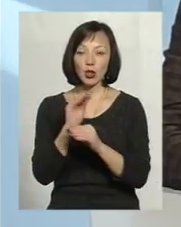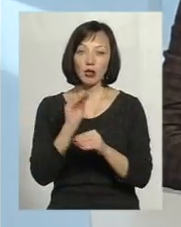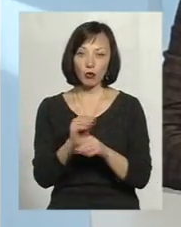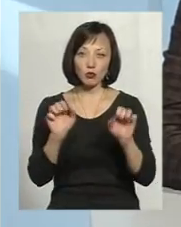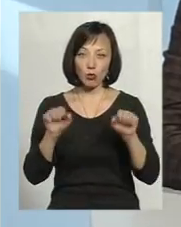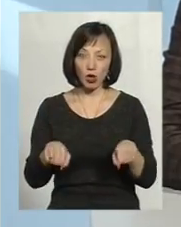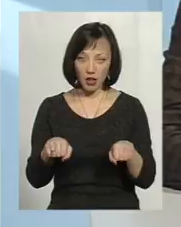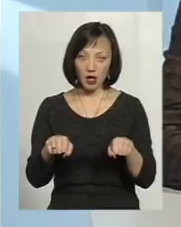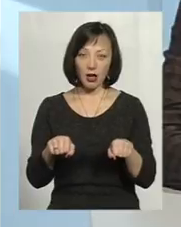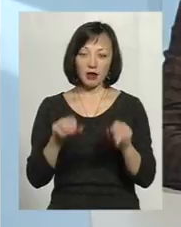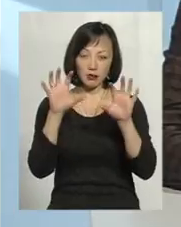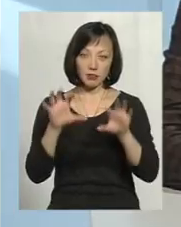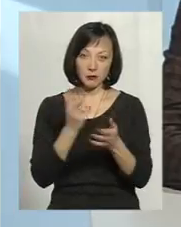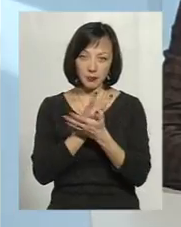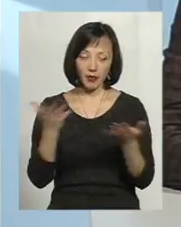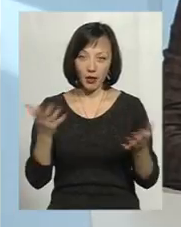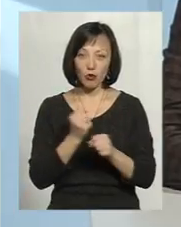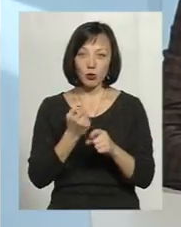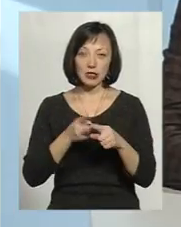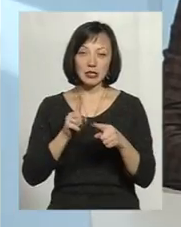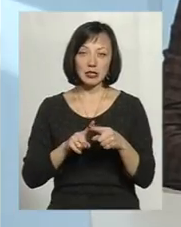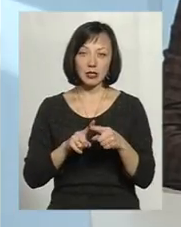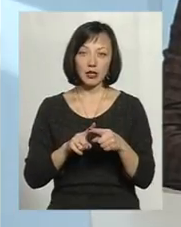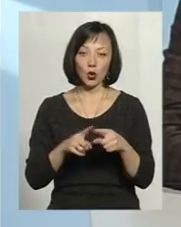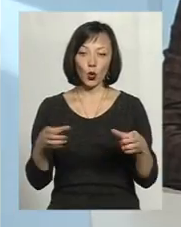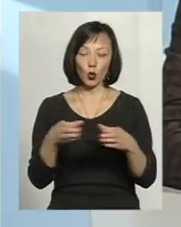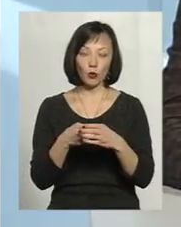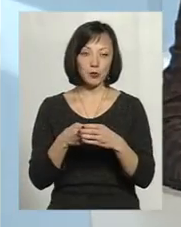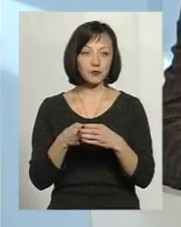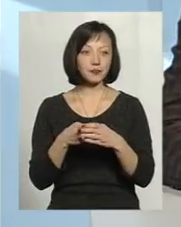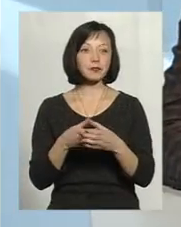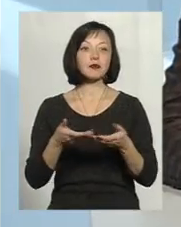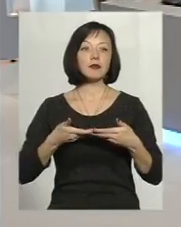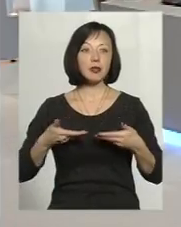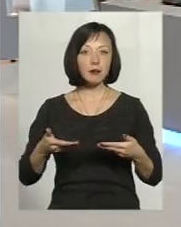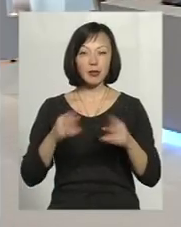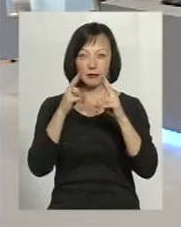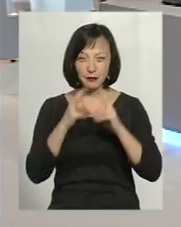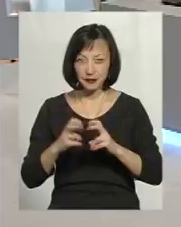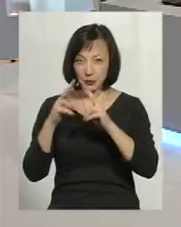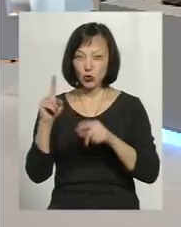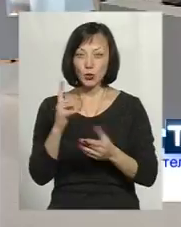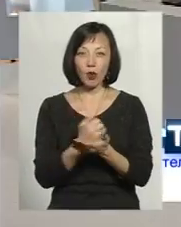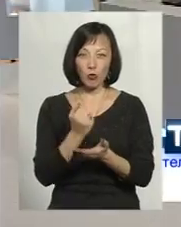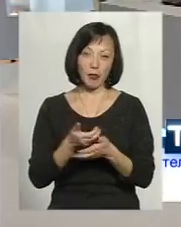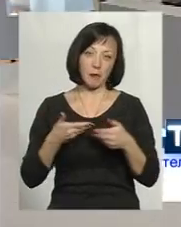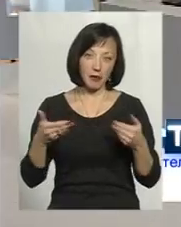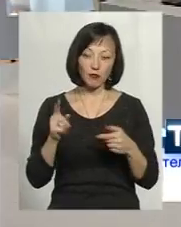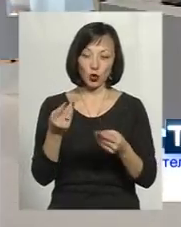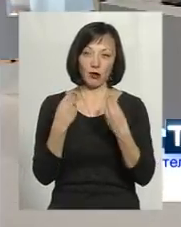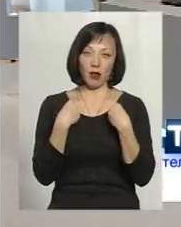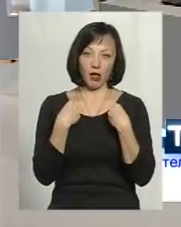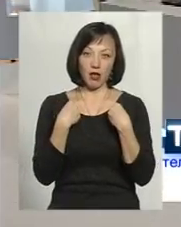ми змогли легалізувати завдяки роботі цієї безпосередньо робочої групи. Тобто ми проаналізували все те, що заробили ми, все те, що